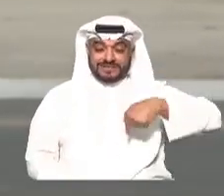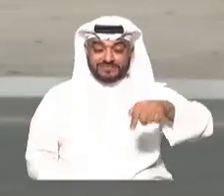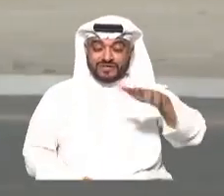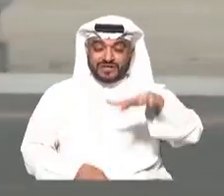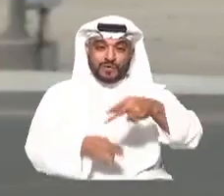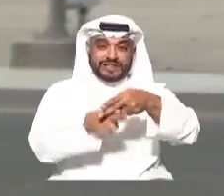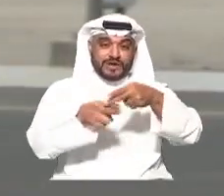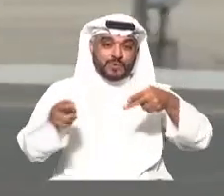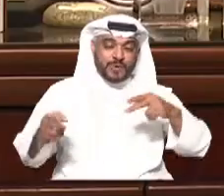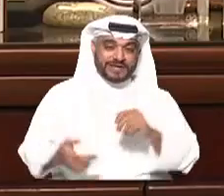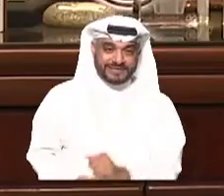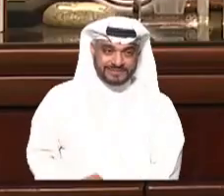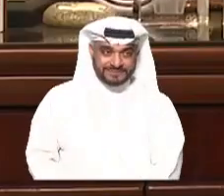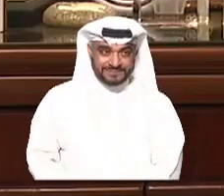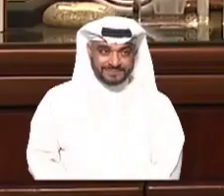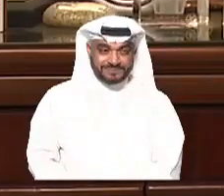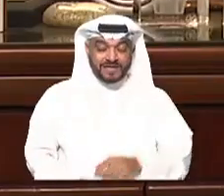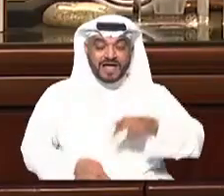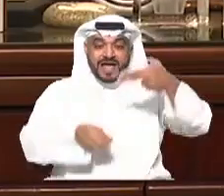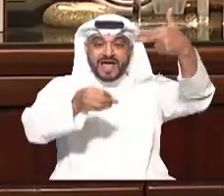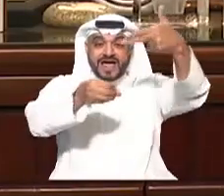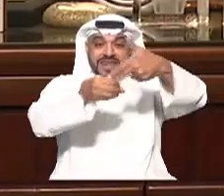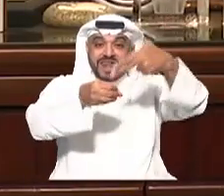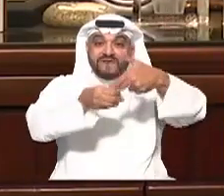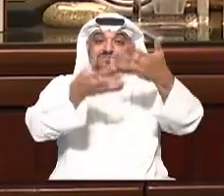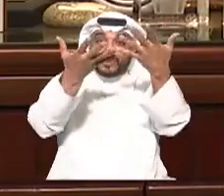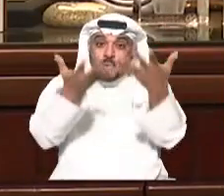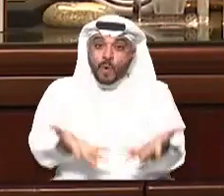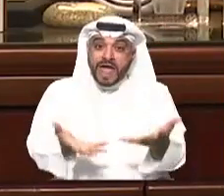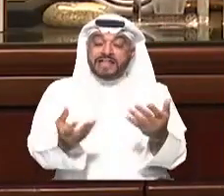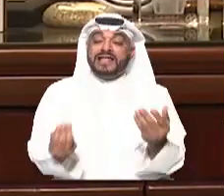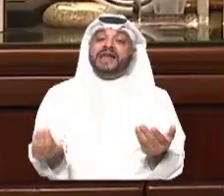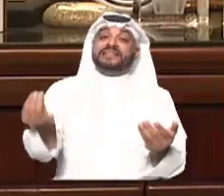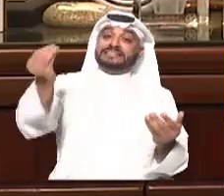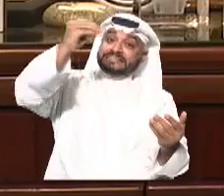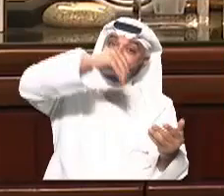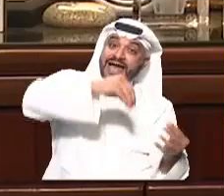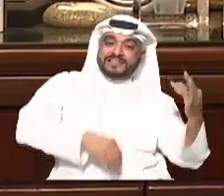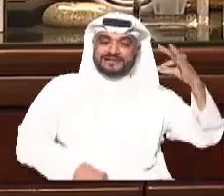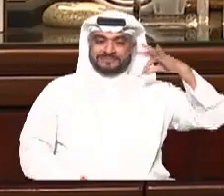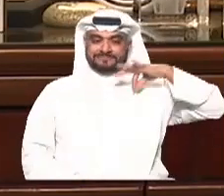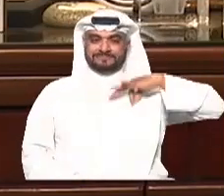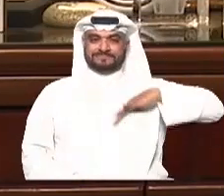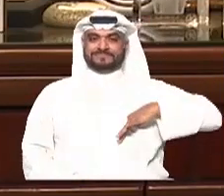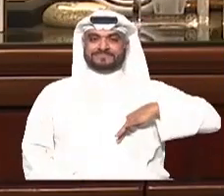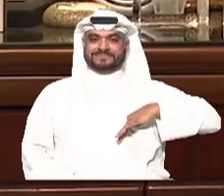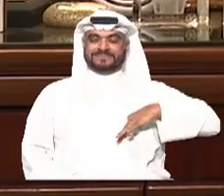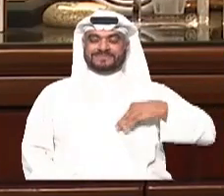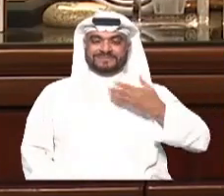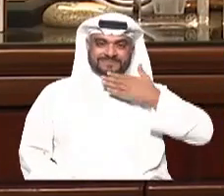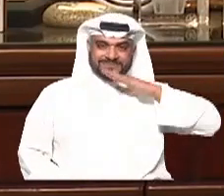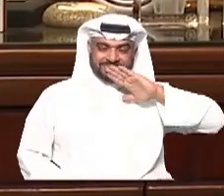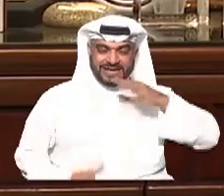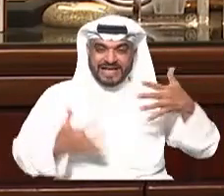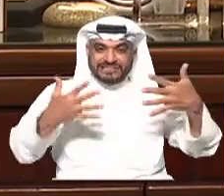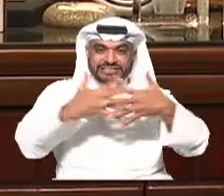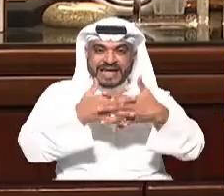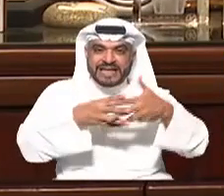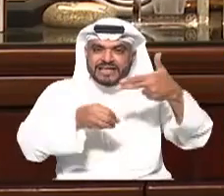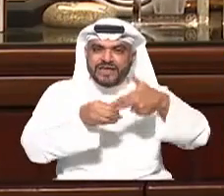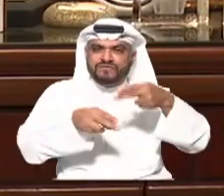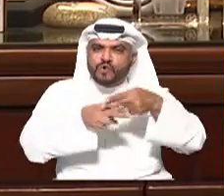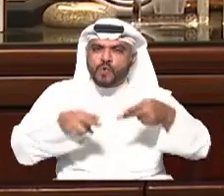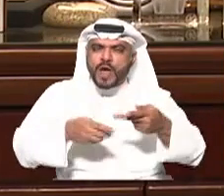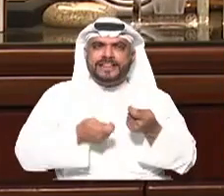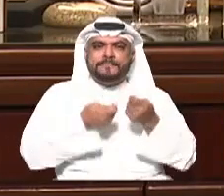لدولة الكويت. النفط الثقيل يعتبر إضافة للطاقة الإنتاجية لشركة نفط الكويت ودولة